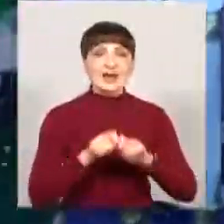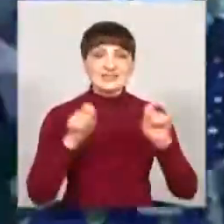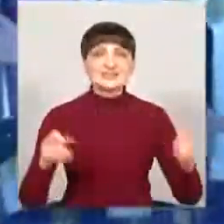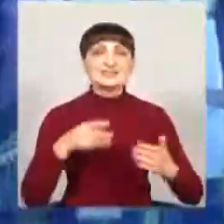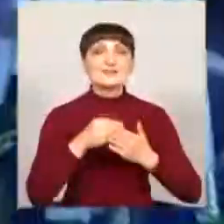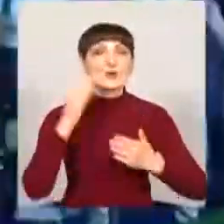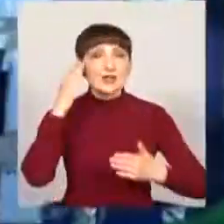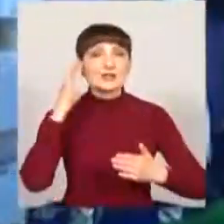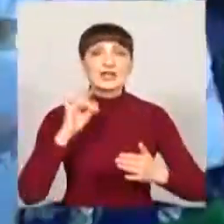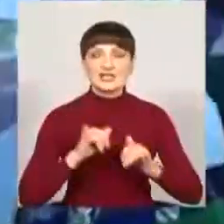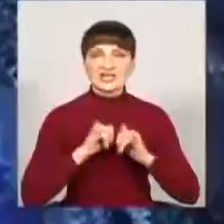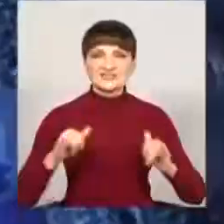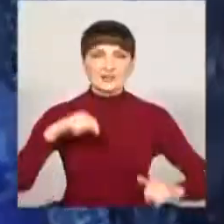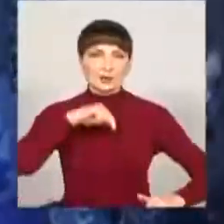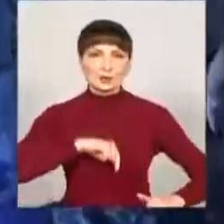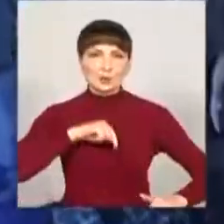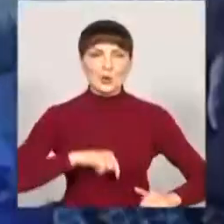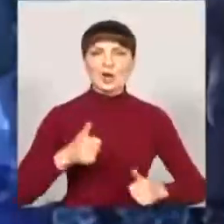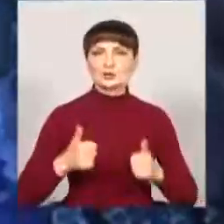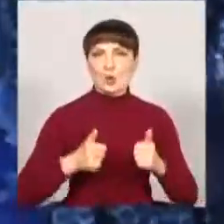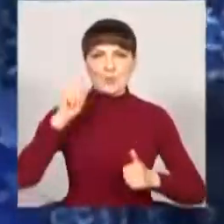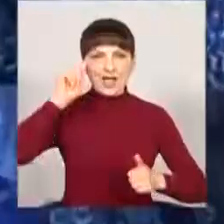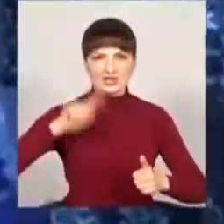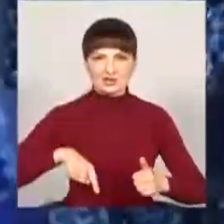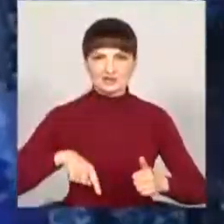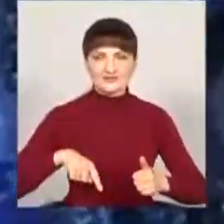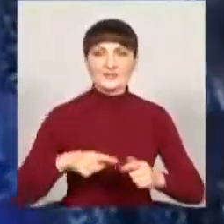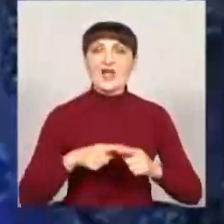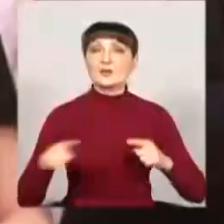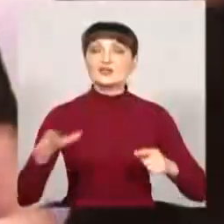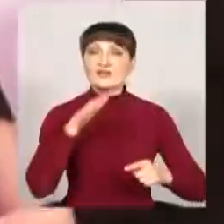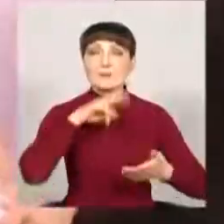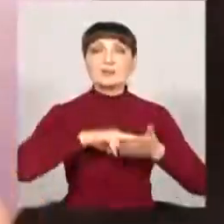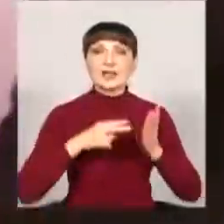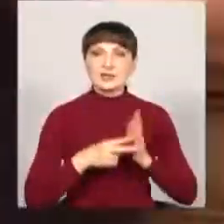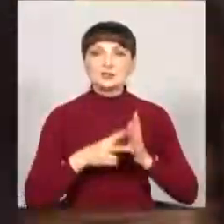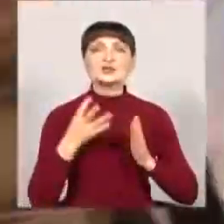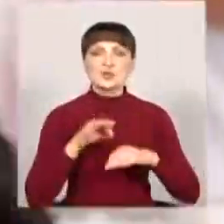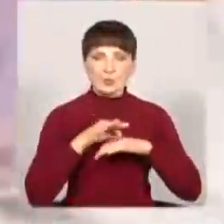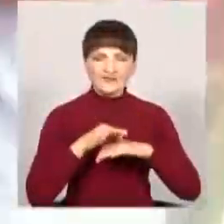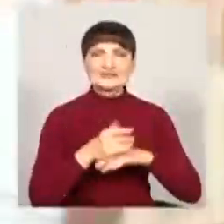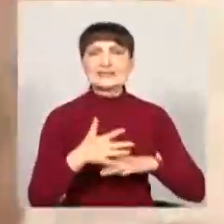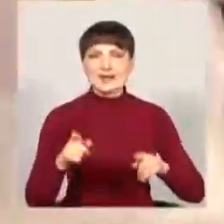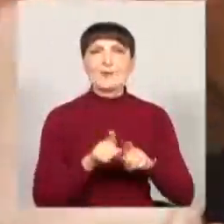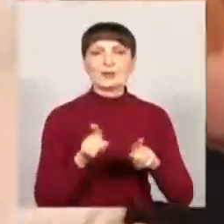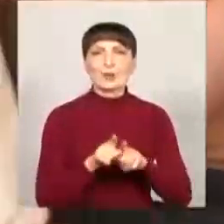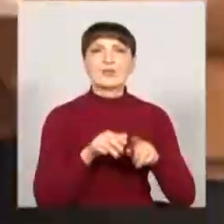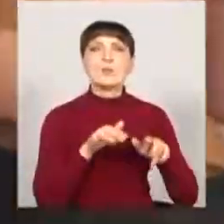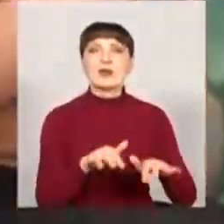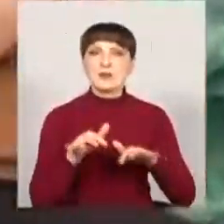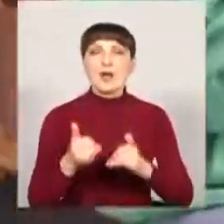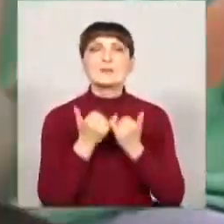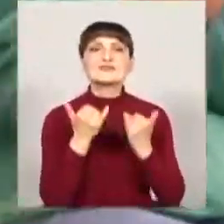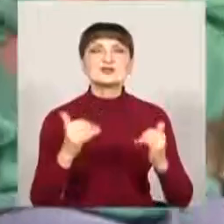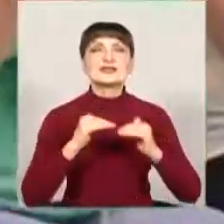потенциал но и развить дух и здорового соперничества ближайшее время планируется провести ещё несколько подобных мероприятий посвящённых